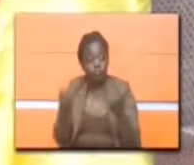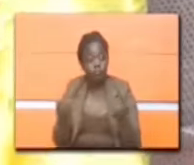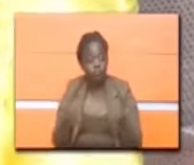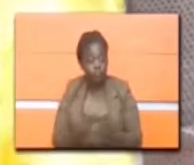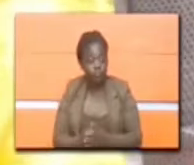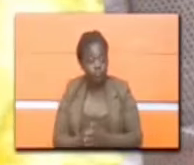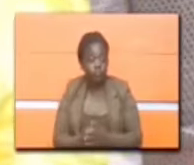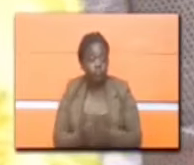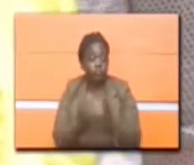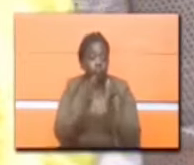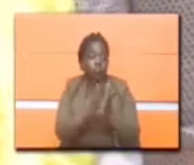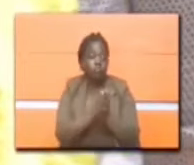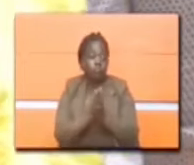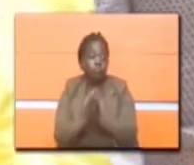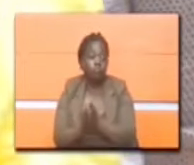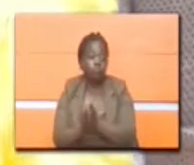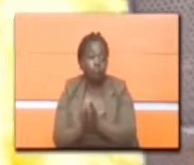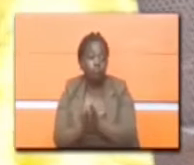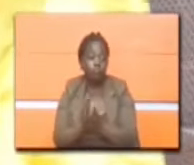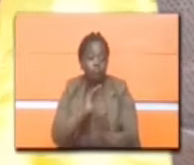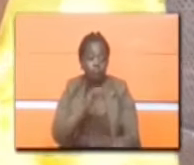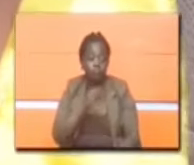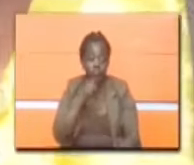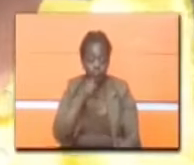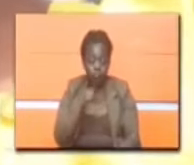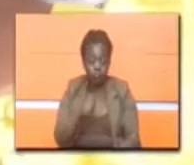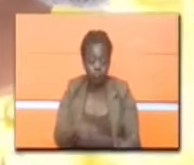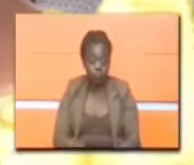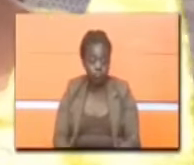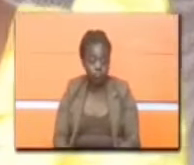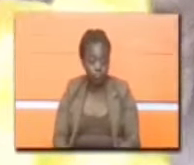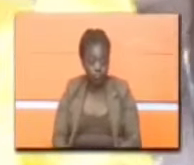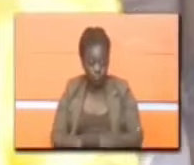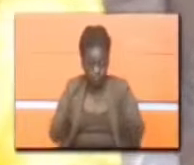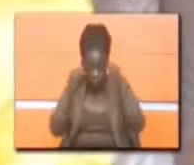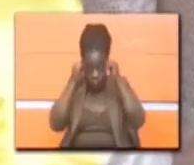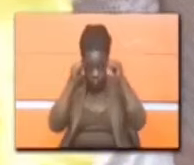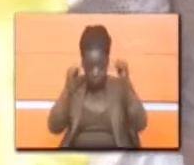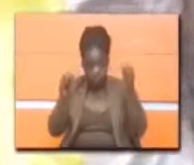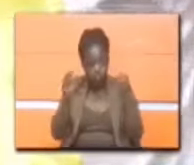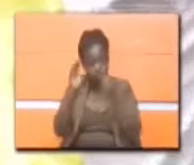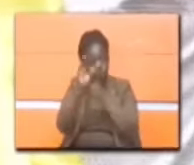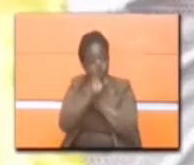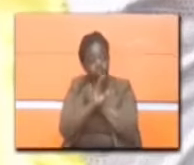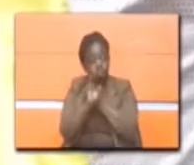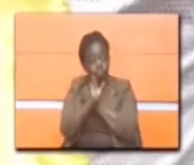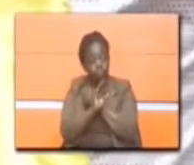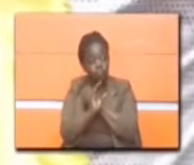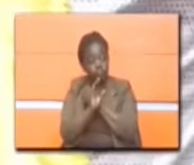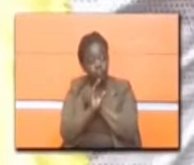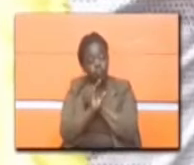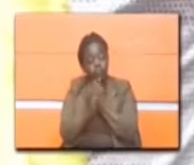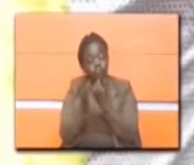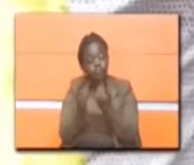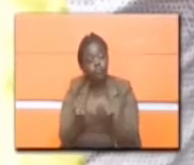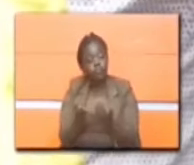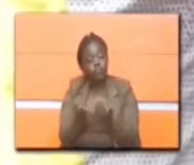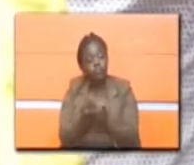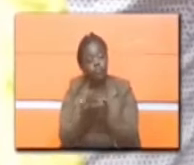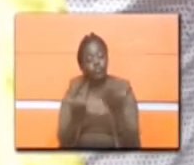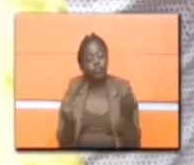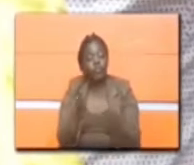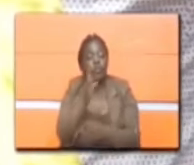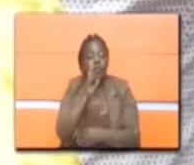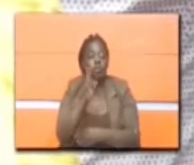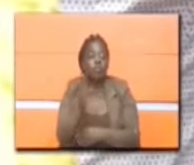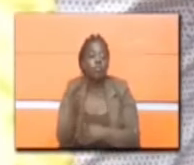Nzaako okwebaza taata waffe pulezidenti w'eggwanga. Taata yonna